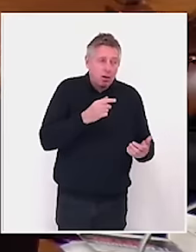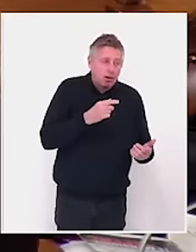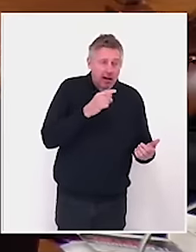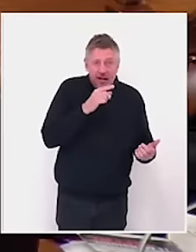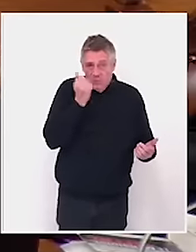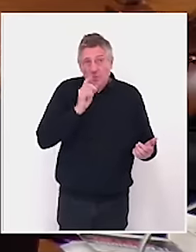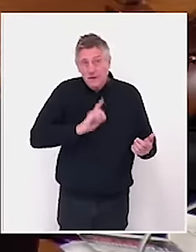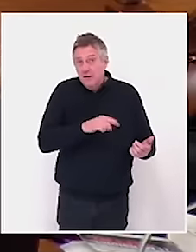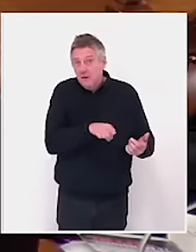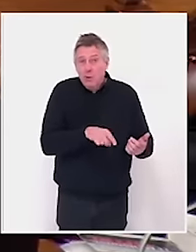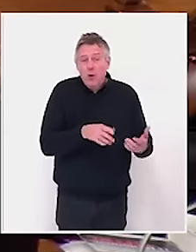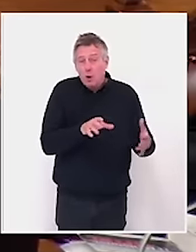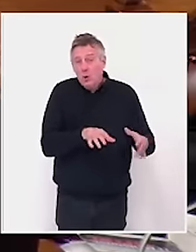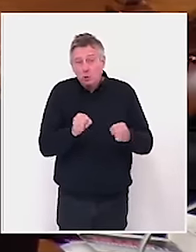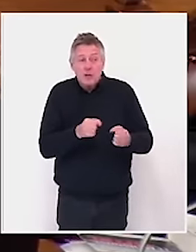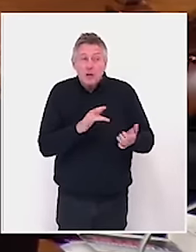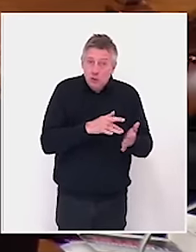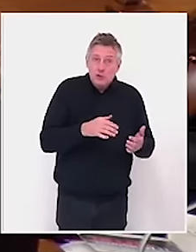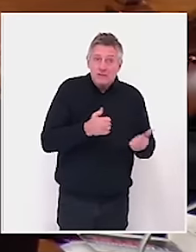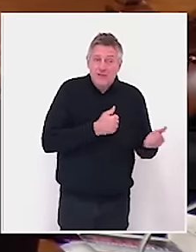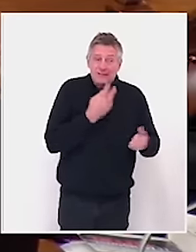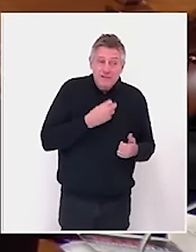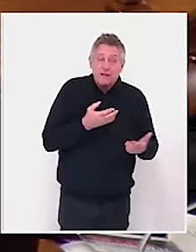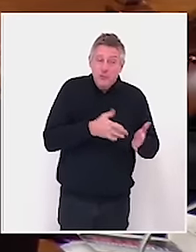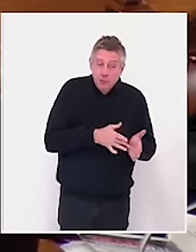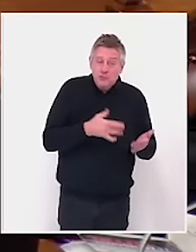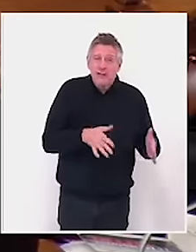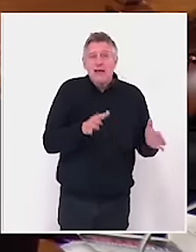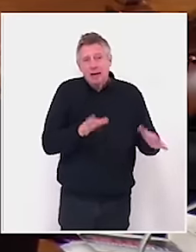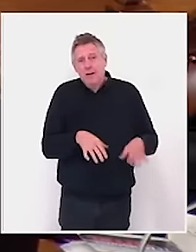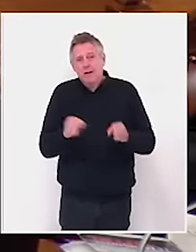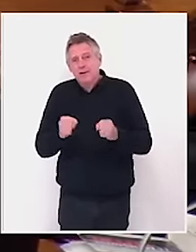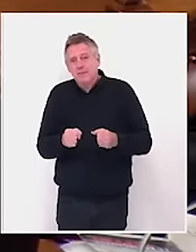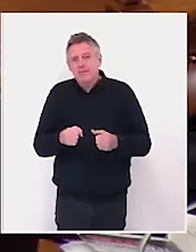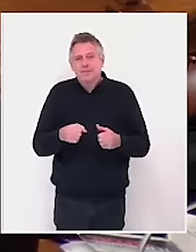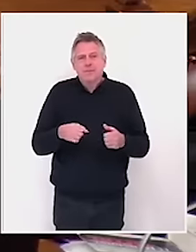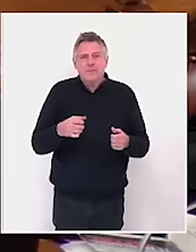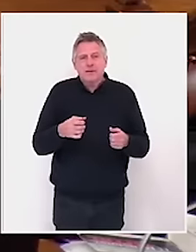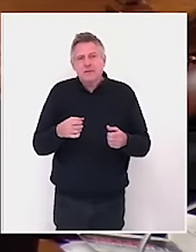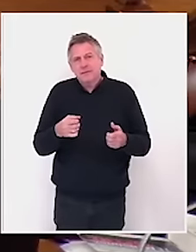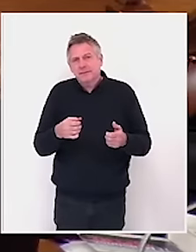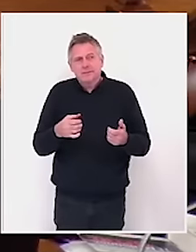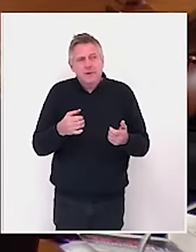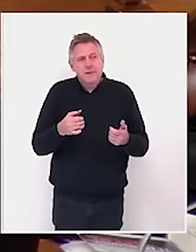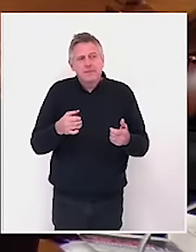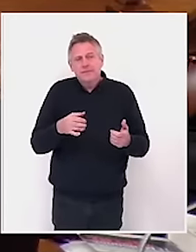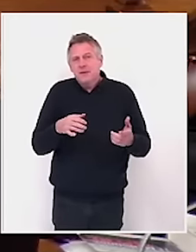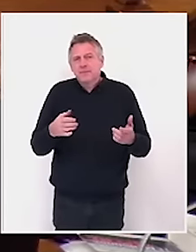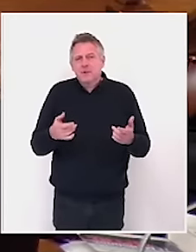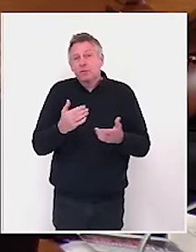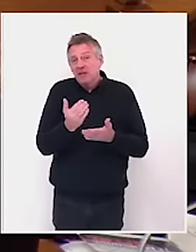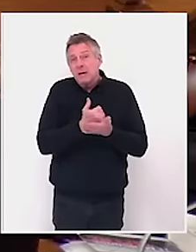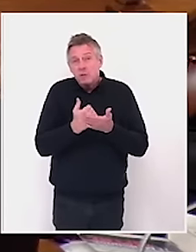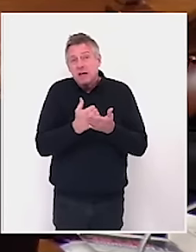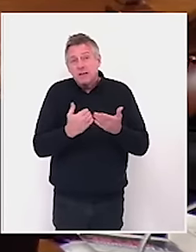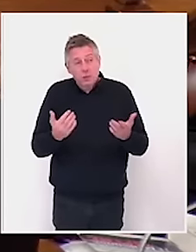être recrutés. Donc nous, on pense que c'est un engagement qui permettrait justement de rattraper un peu les défauts de ces dispositifs-là. Et puis aussi, question rémunération, même si